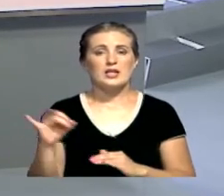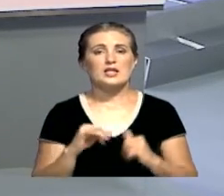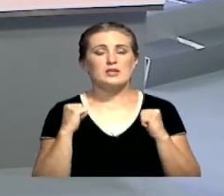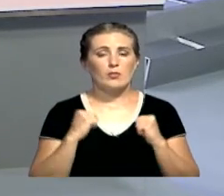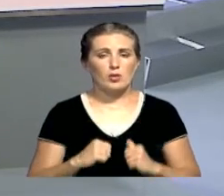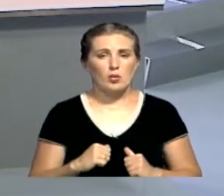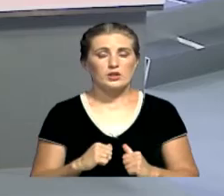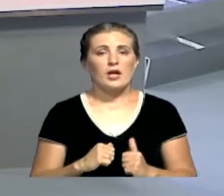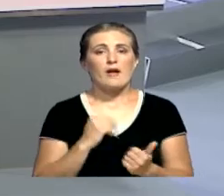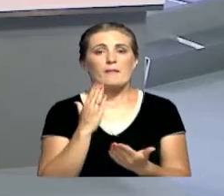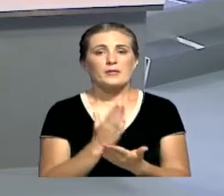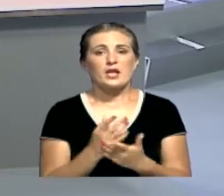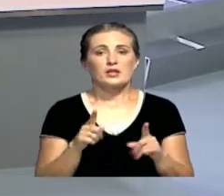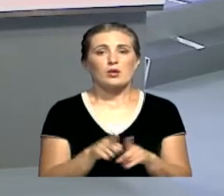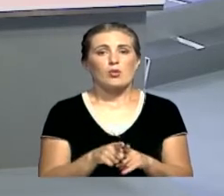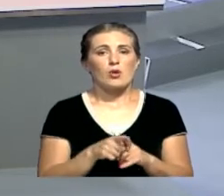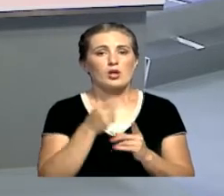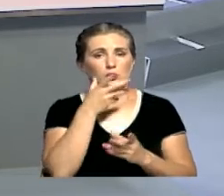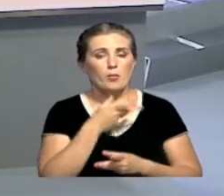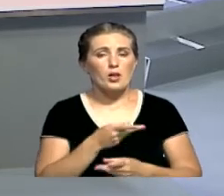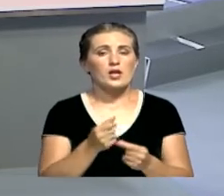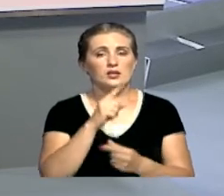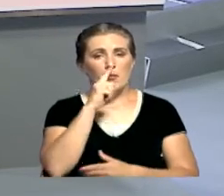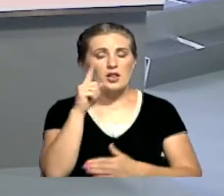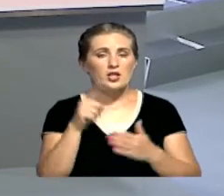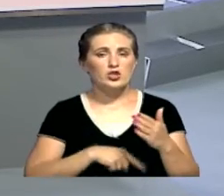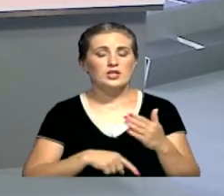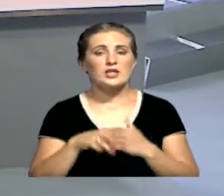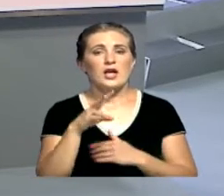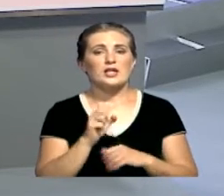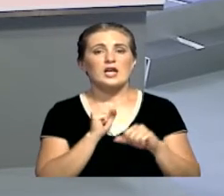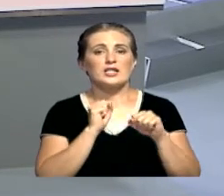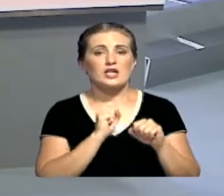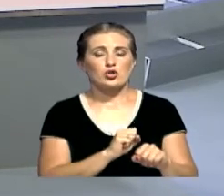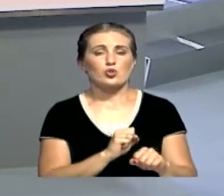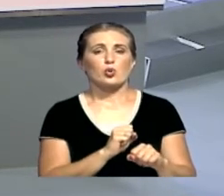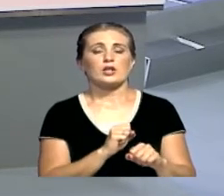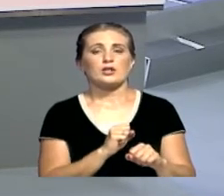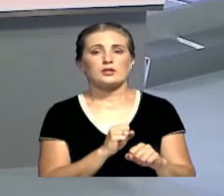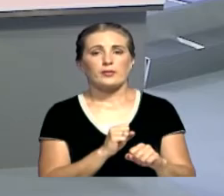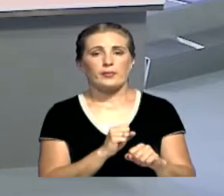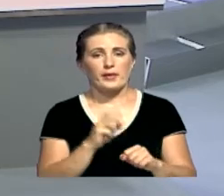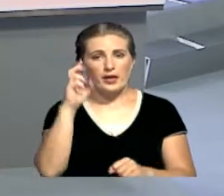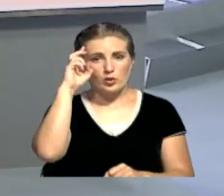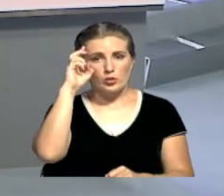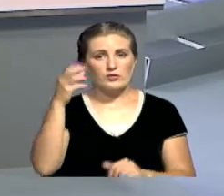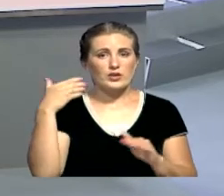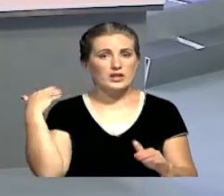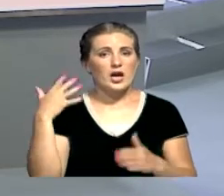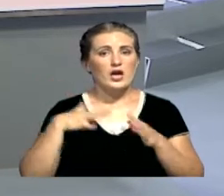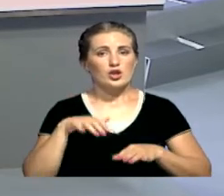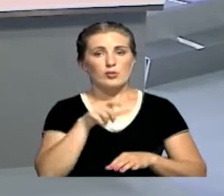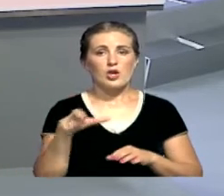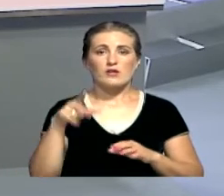есть вот такой соблазн до положиться на защищенность государство тогда кормить они все-таки